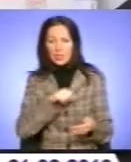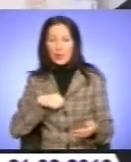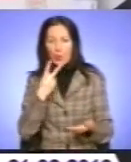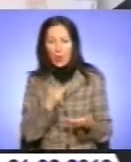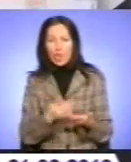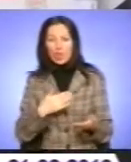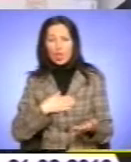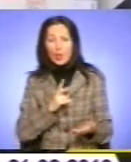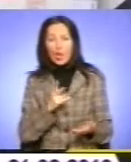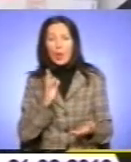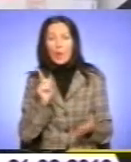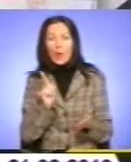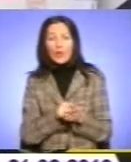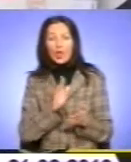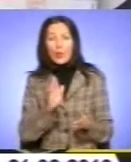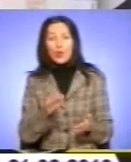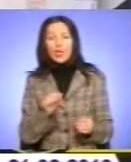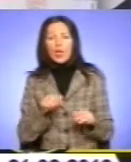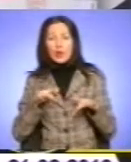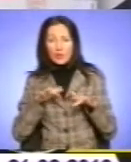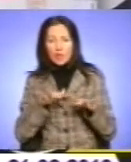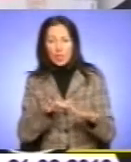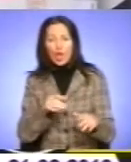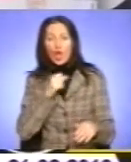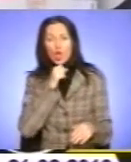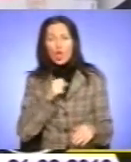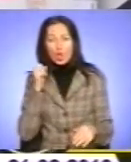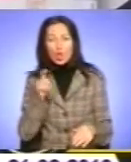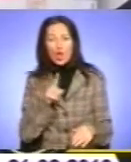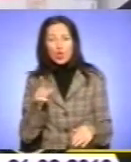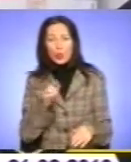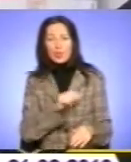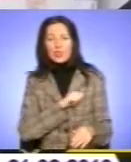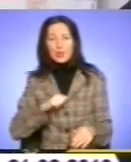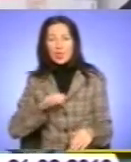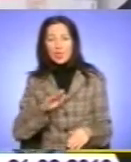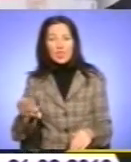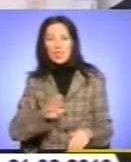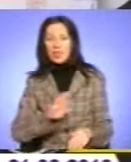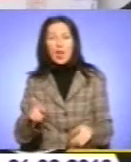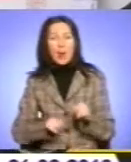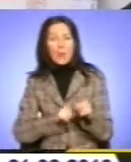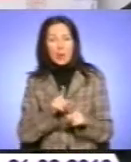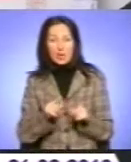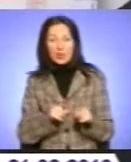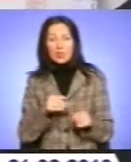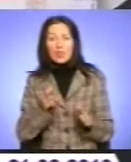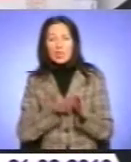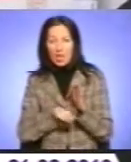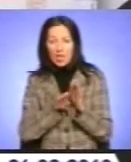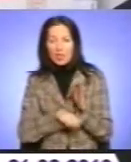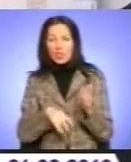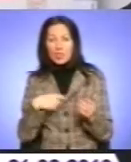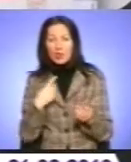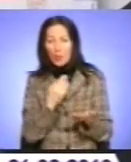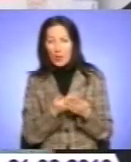бути поступки дорослих, щоб самі діти не перетворилися в найгірший взірець дорослого